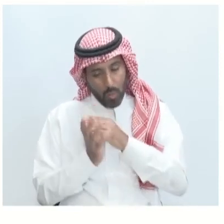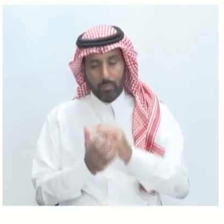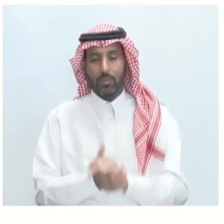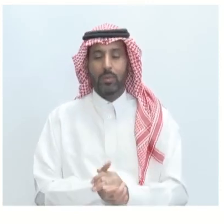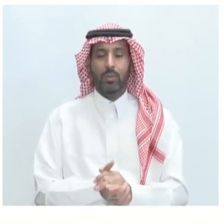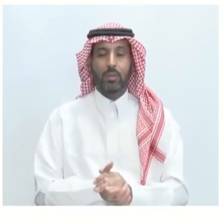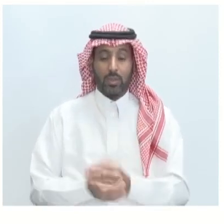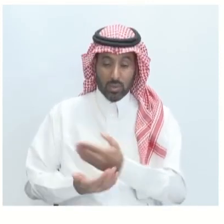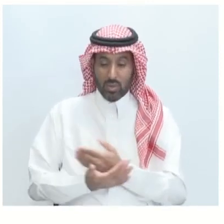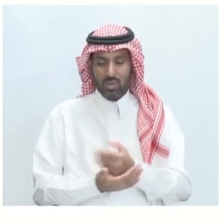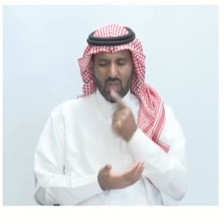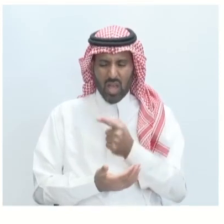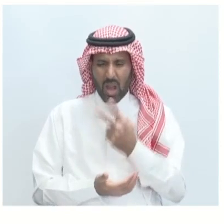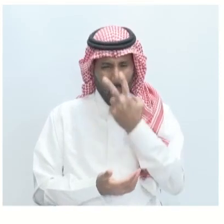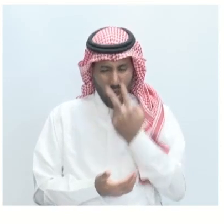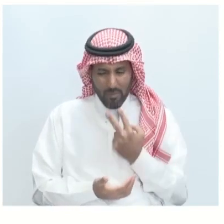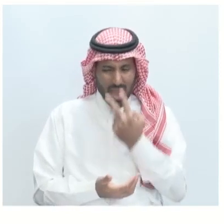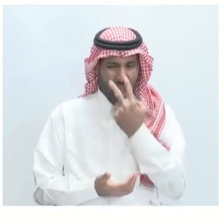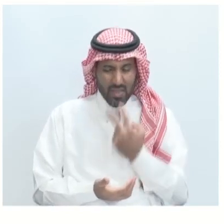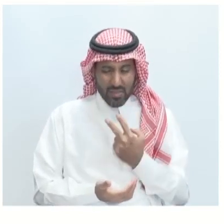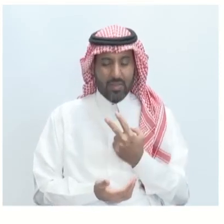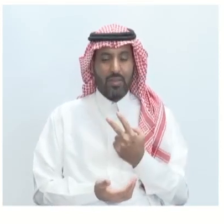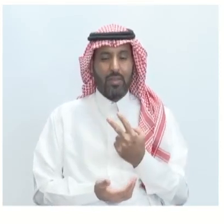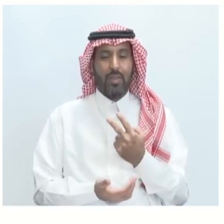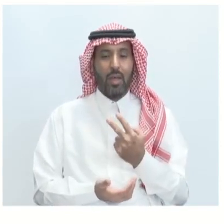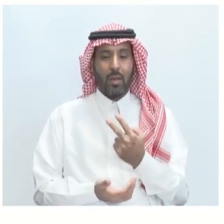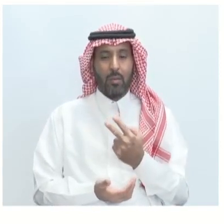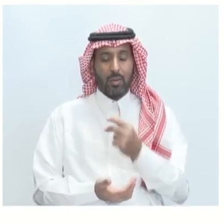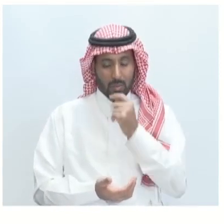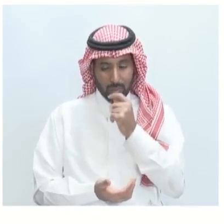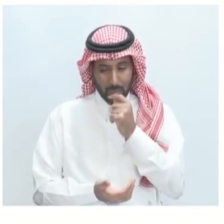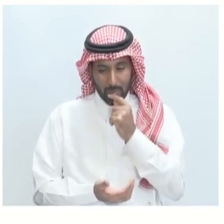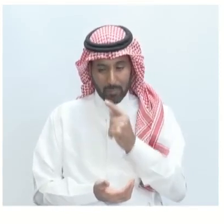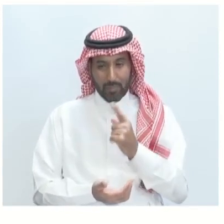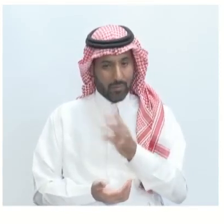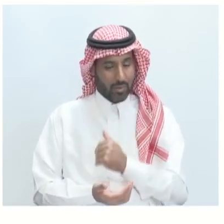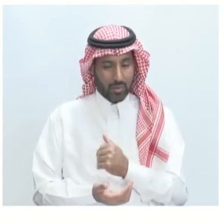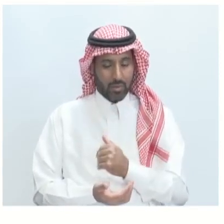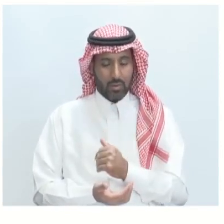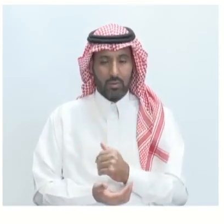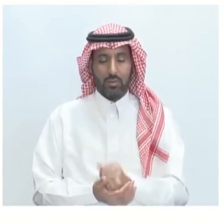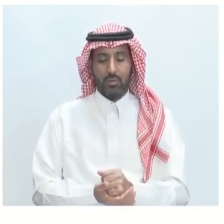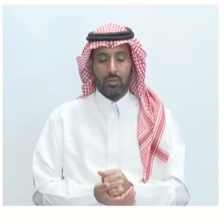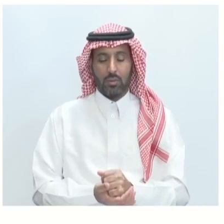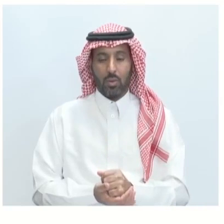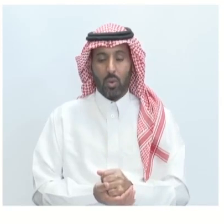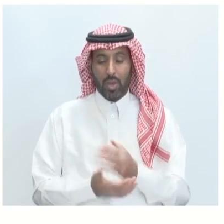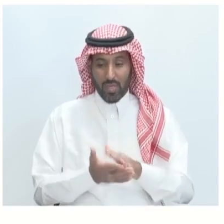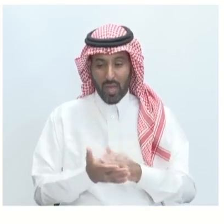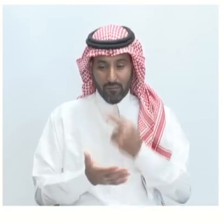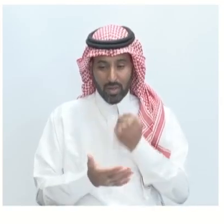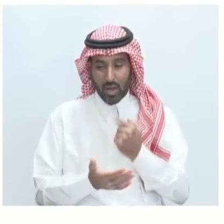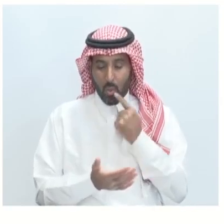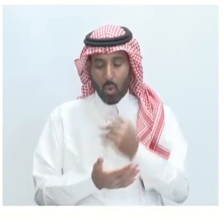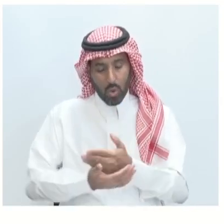الطفل يصرخ ويبكي اذا لم تشبع رغباته الاساسيه كالرضا والنظافه